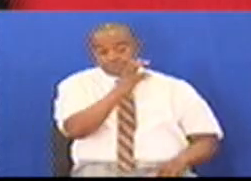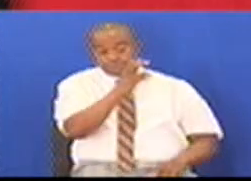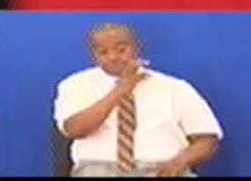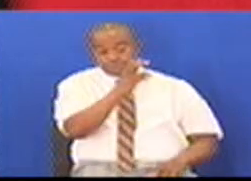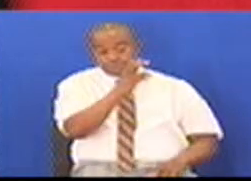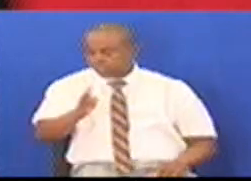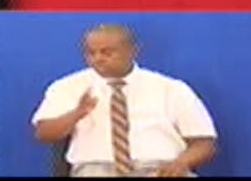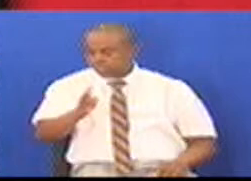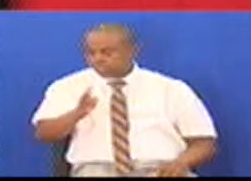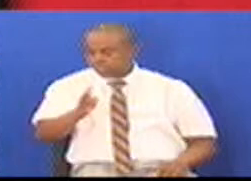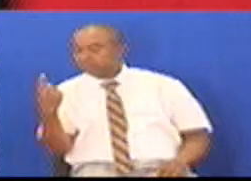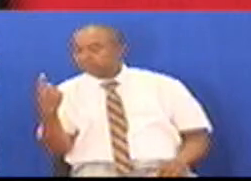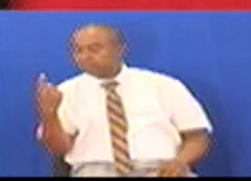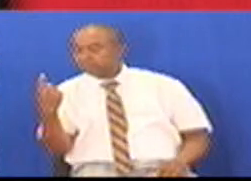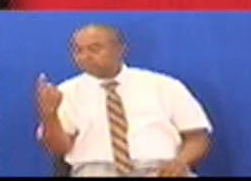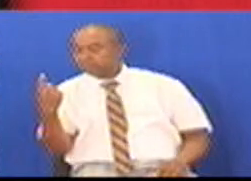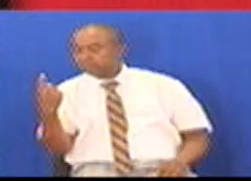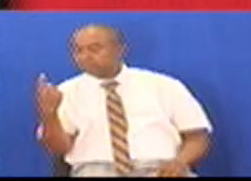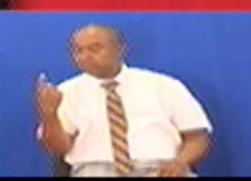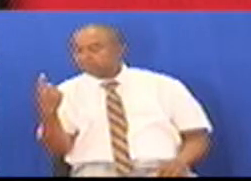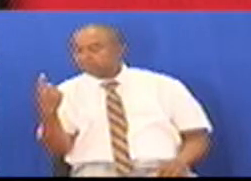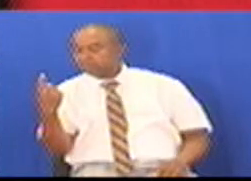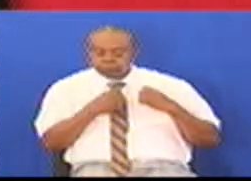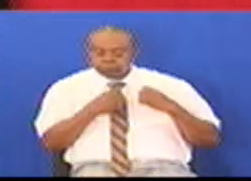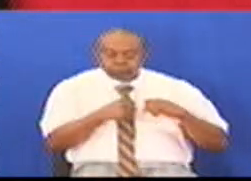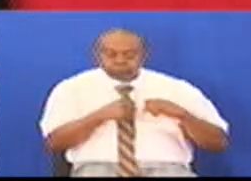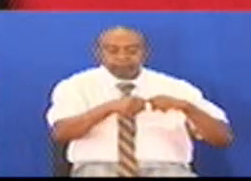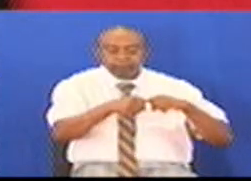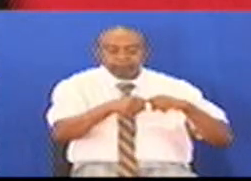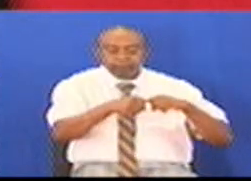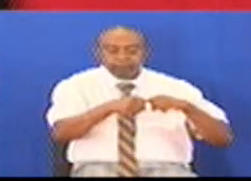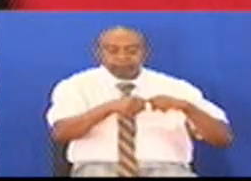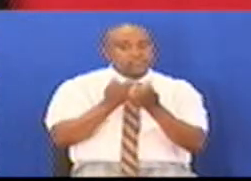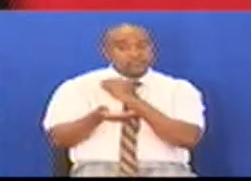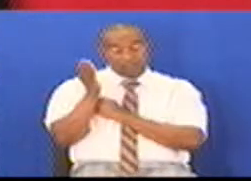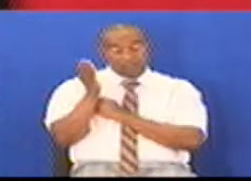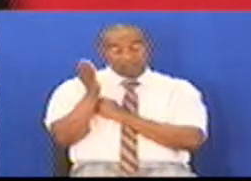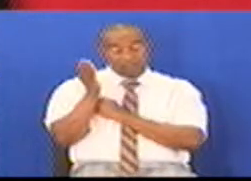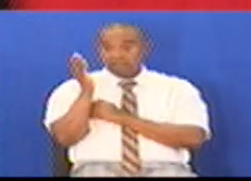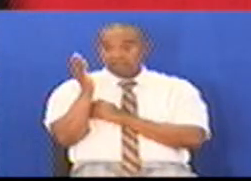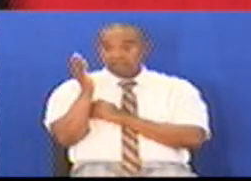2020-2021, tathmini ya utekelezaji wa budget ya serikali kwa mwaka